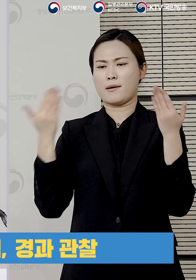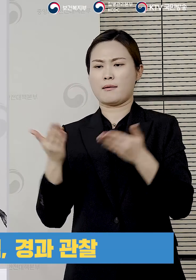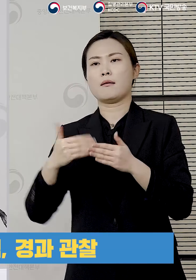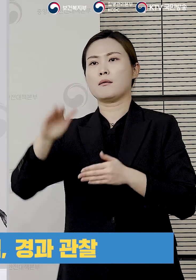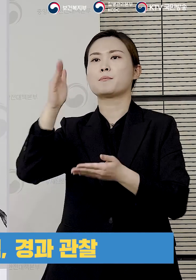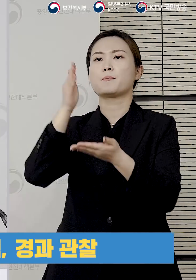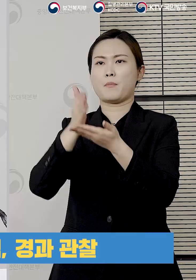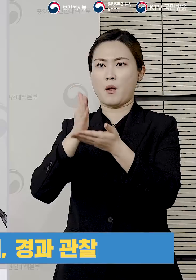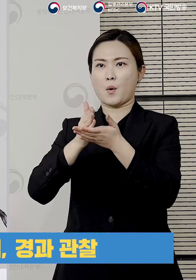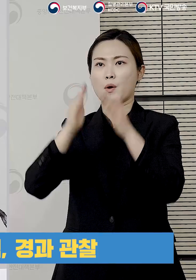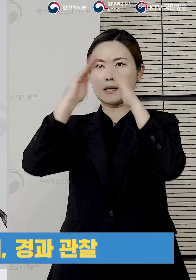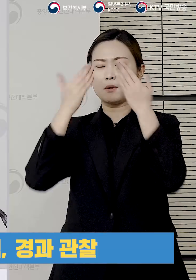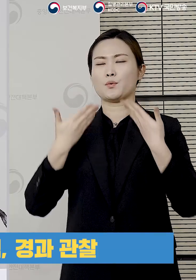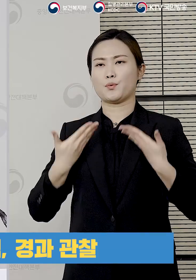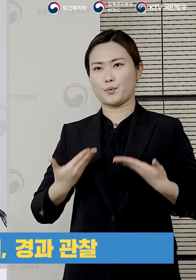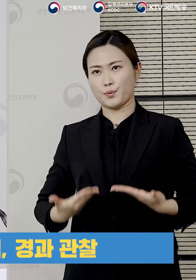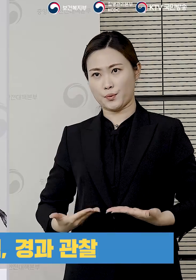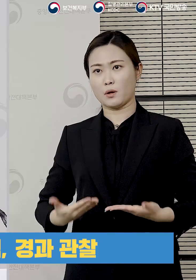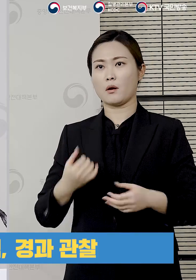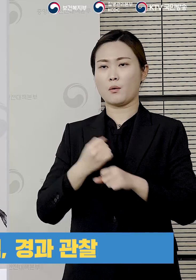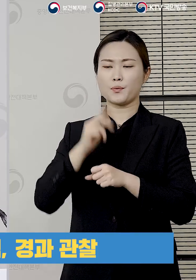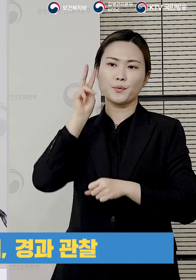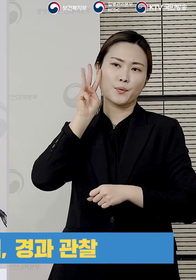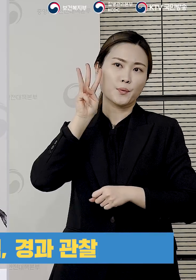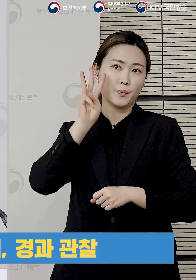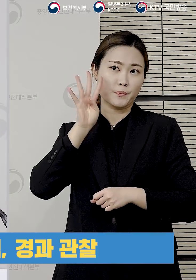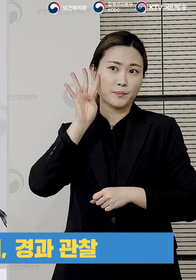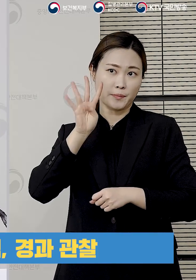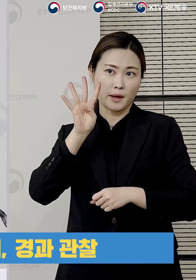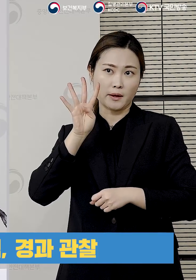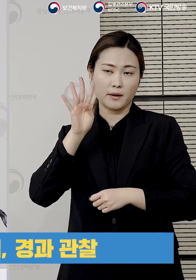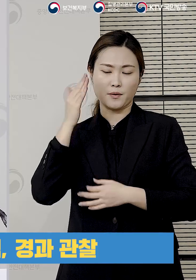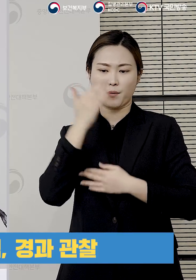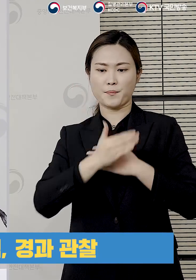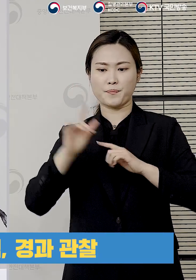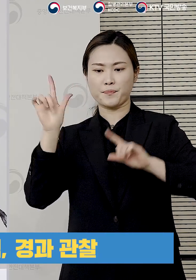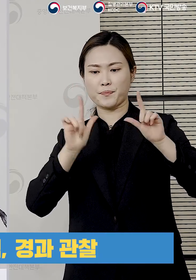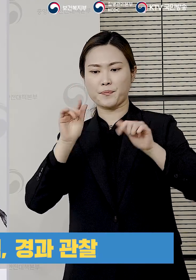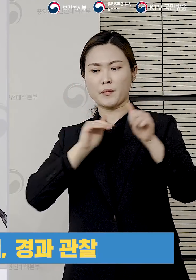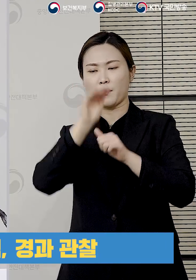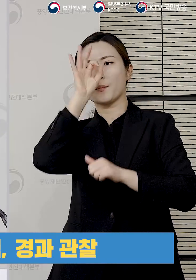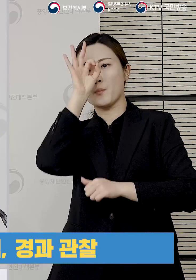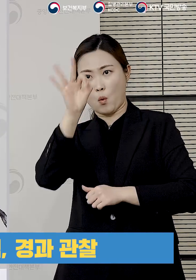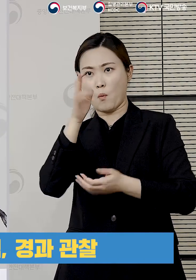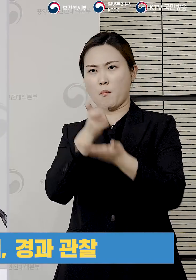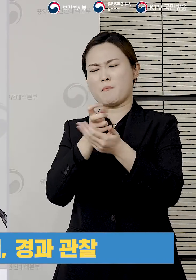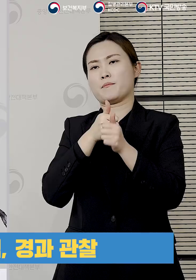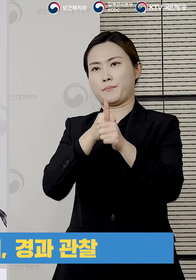등교나 출근을 하지 마시고 집에서 휴식을 취하며 3, 4일간 경과를 관찰하는